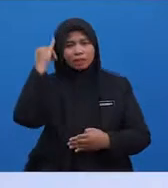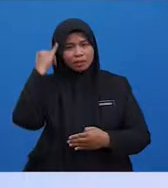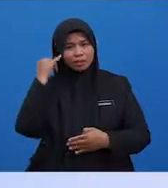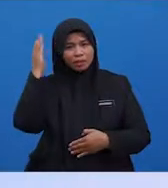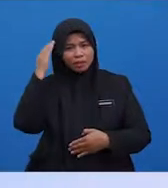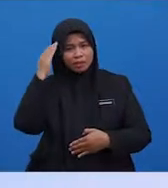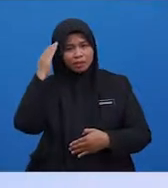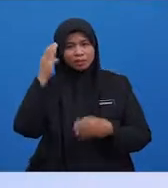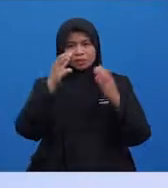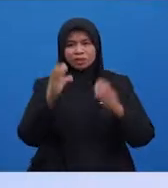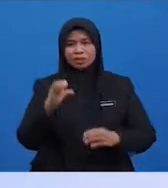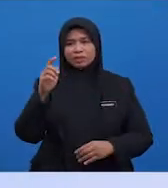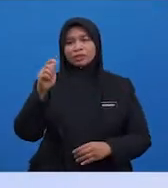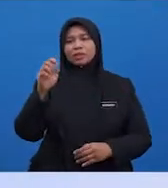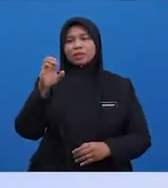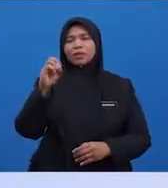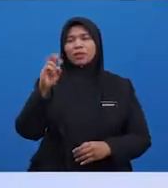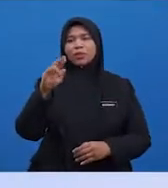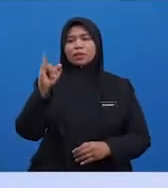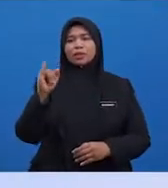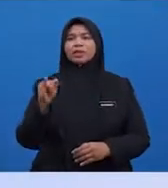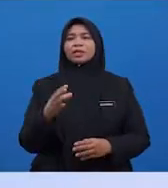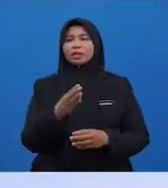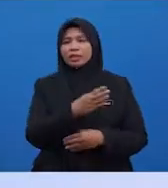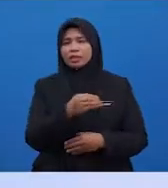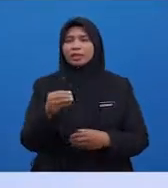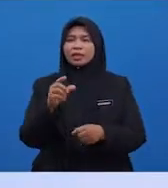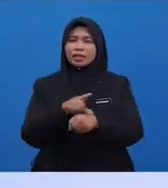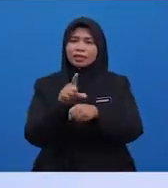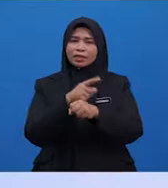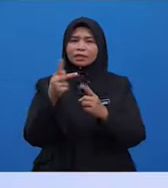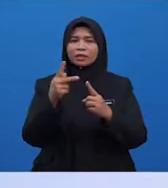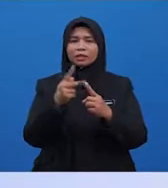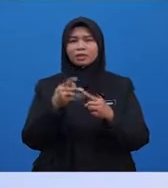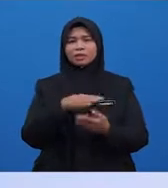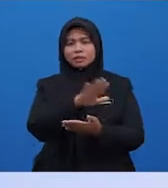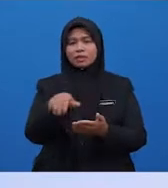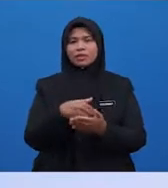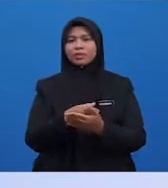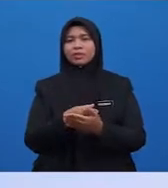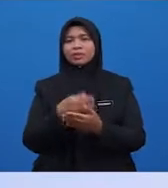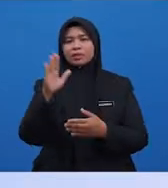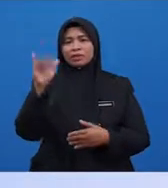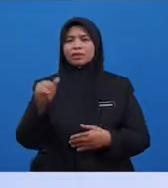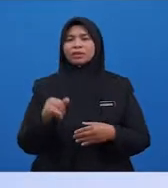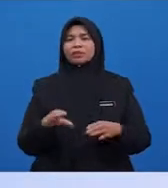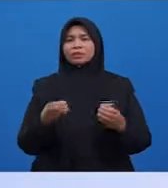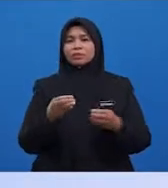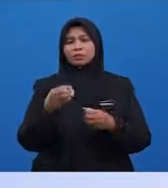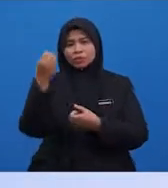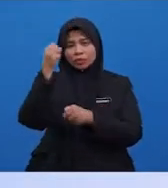ilmu pengetahuan secara teori mahupun praktikal kepada para pengamal sukan di tanah